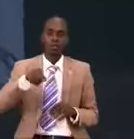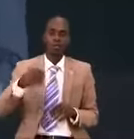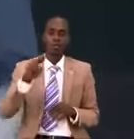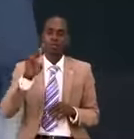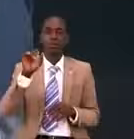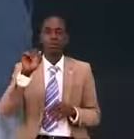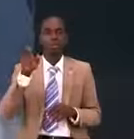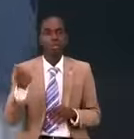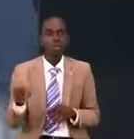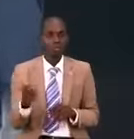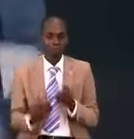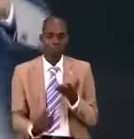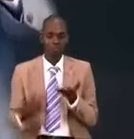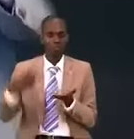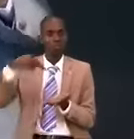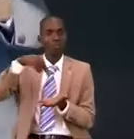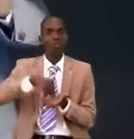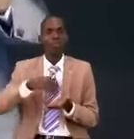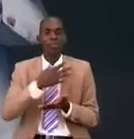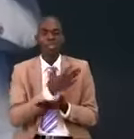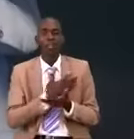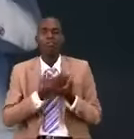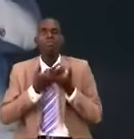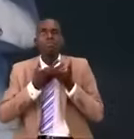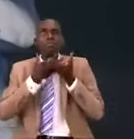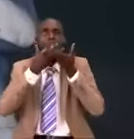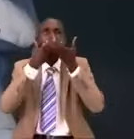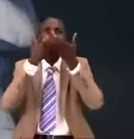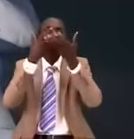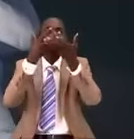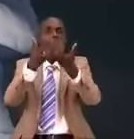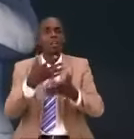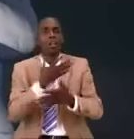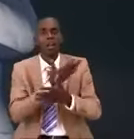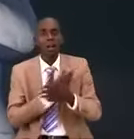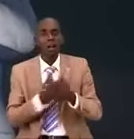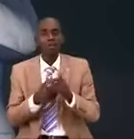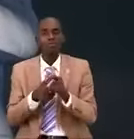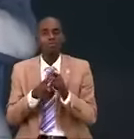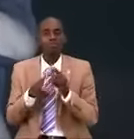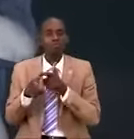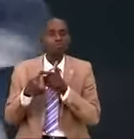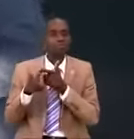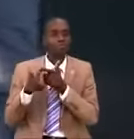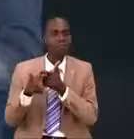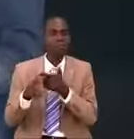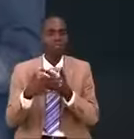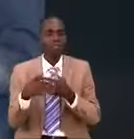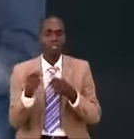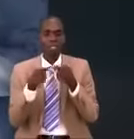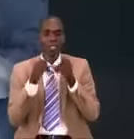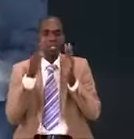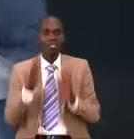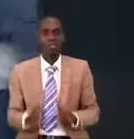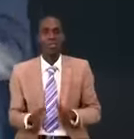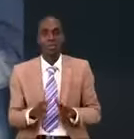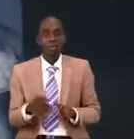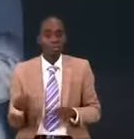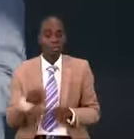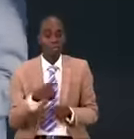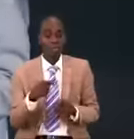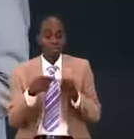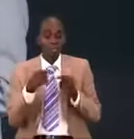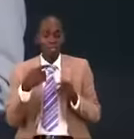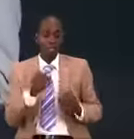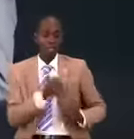poursuite des Philistins jusque dans la ils étaient timides avant le courant de David leur a donné le courage et